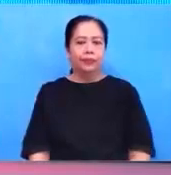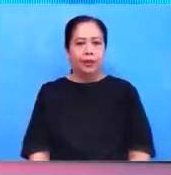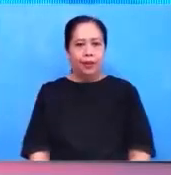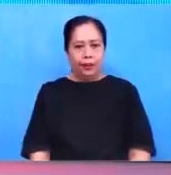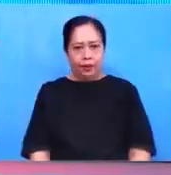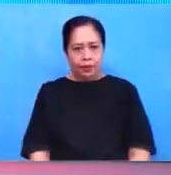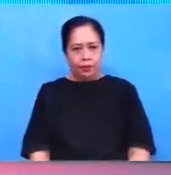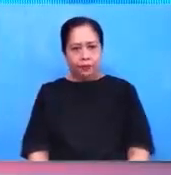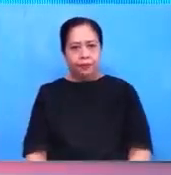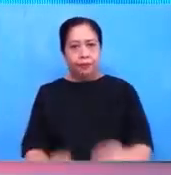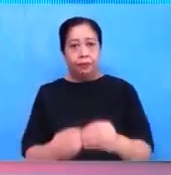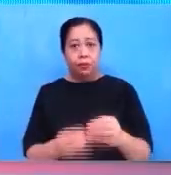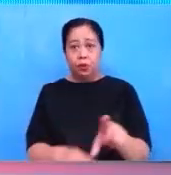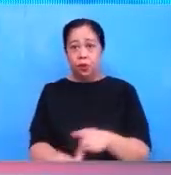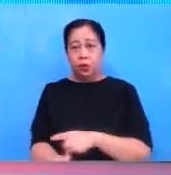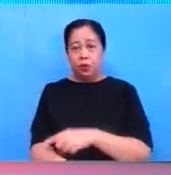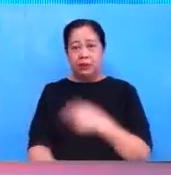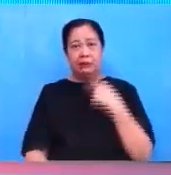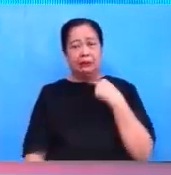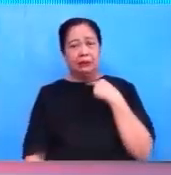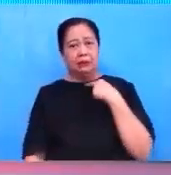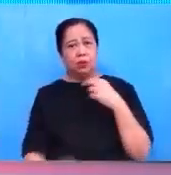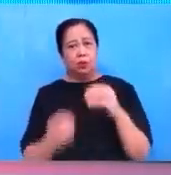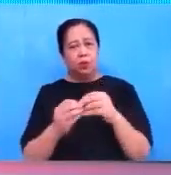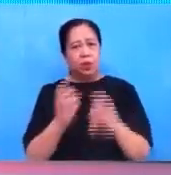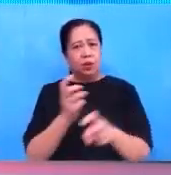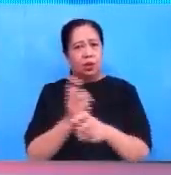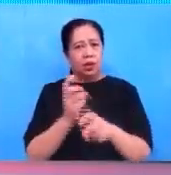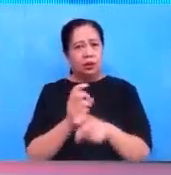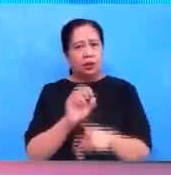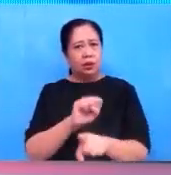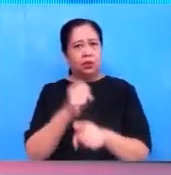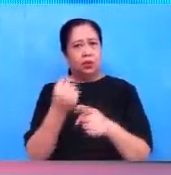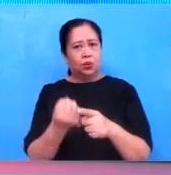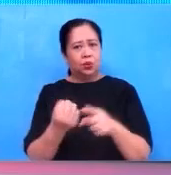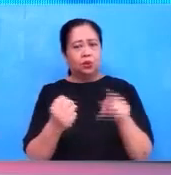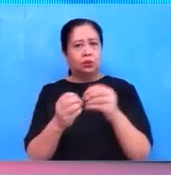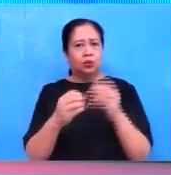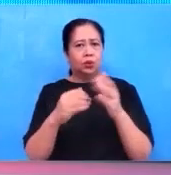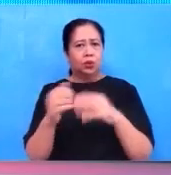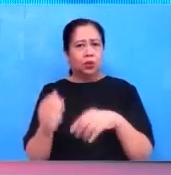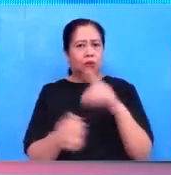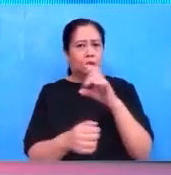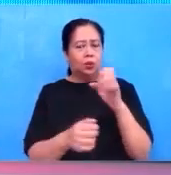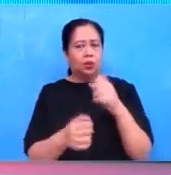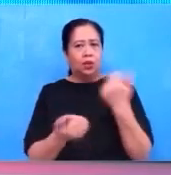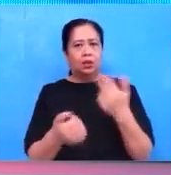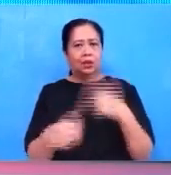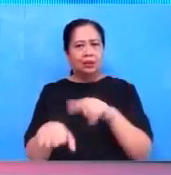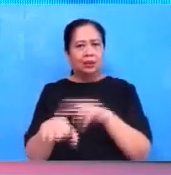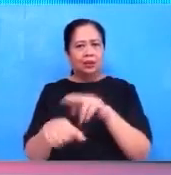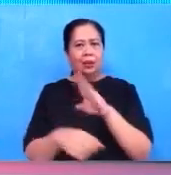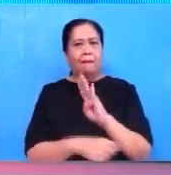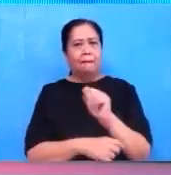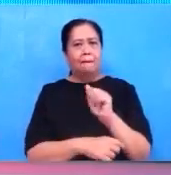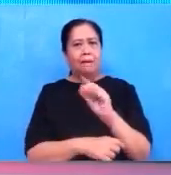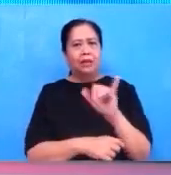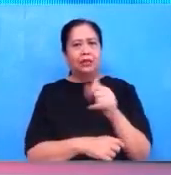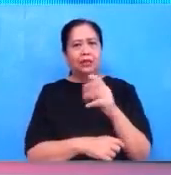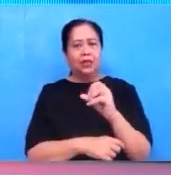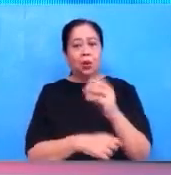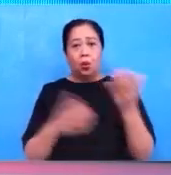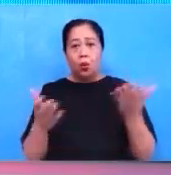Mas tumatagal na stranded, mas humihirap ang sitwasyon na mahigit 100 katutubong badyaw sa Manila North